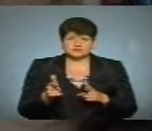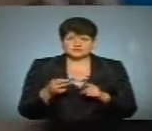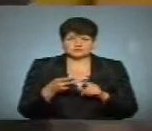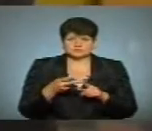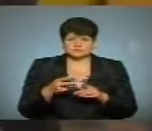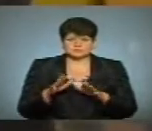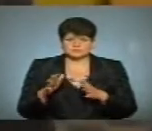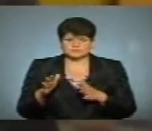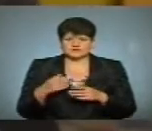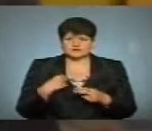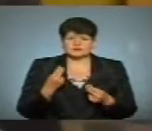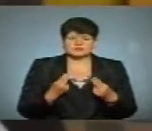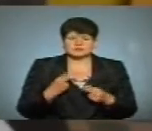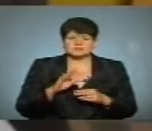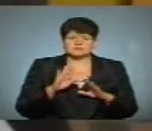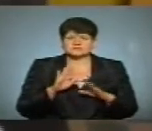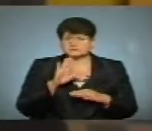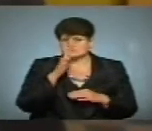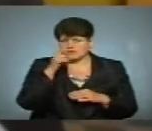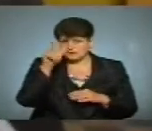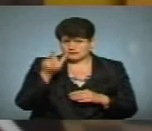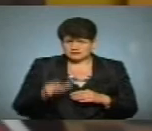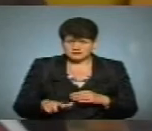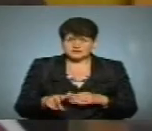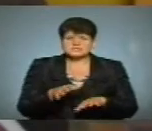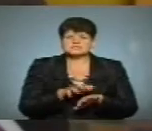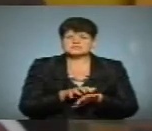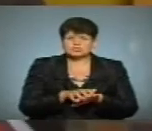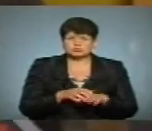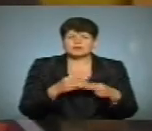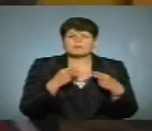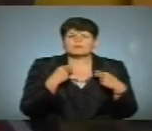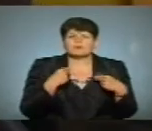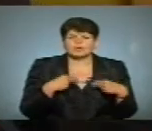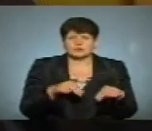епізоду. Я граю зрадника, який за чоботи продав,